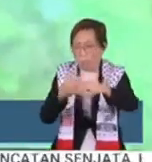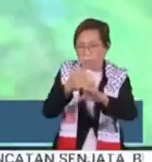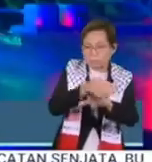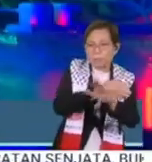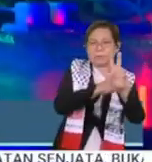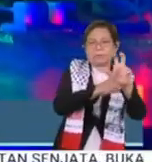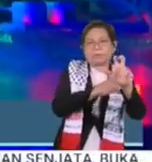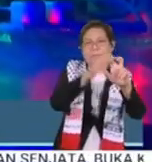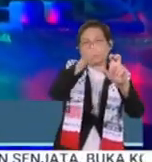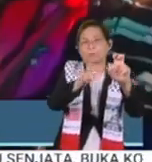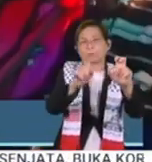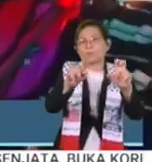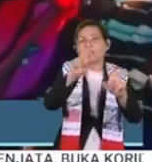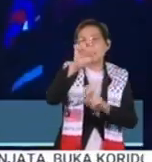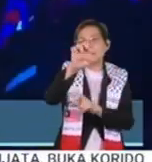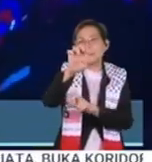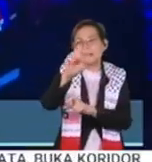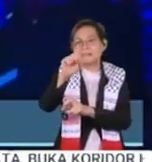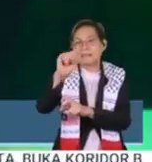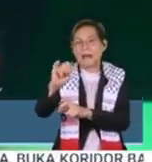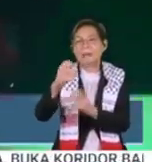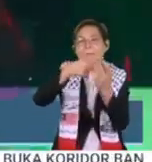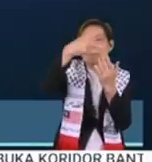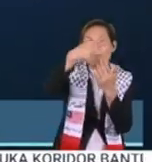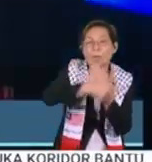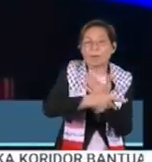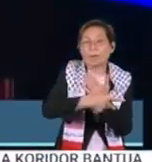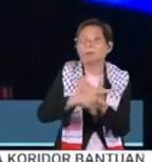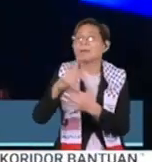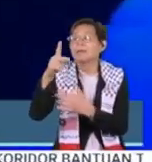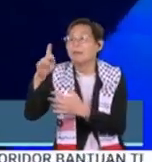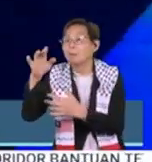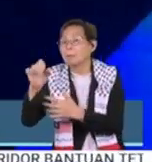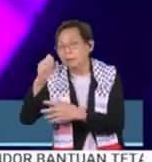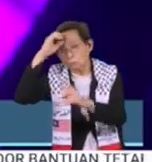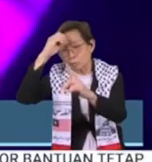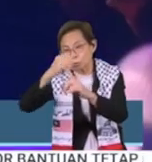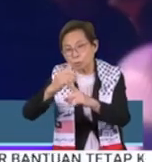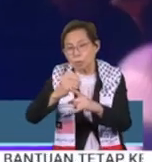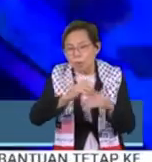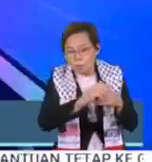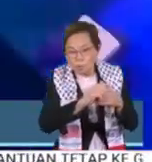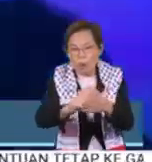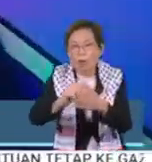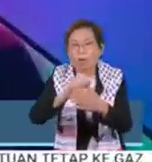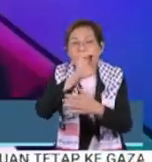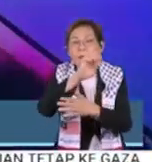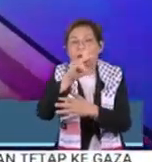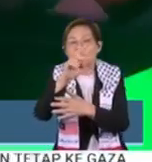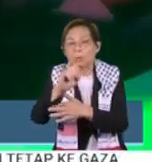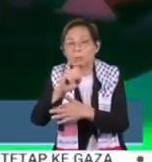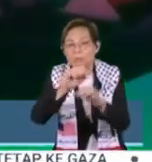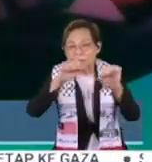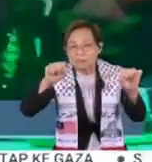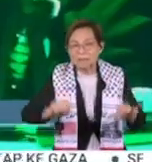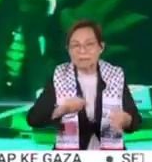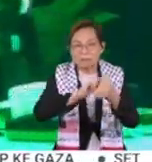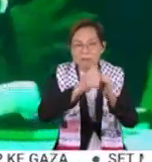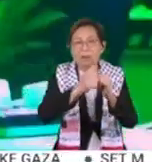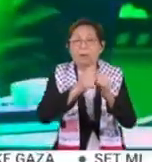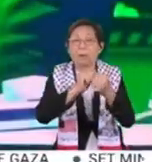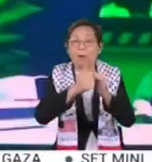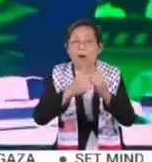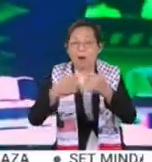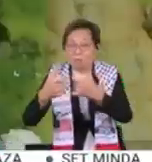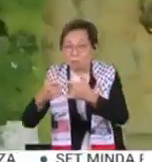30 November ini. ESI ialah inisiatif menerusi KBS bertujuan memangkin ekosistem sukan elektronik yang rancak, inklusif